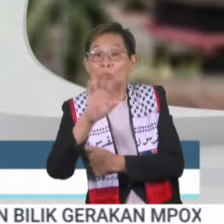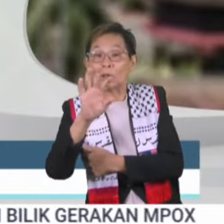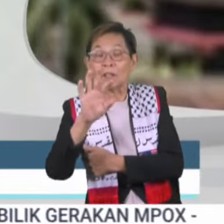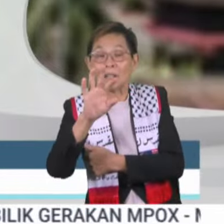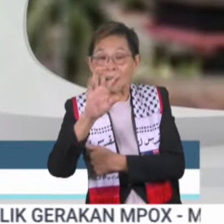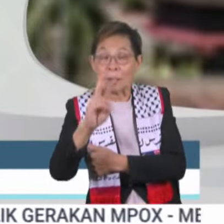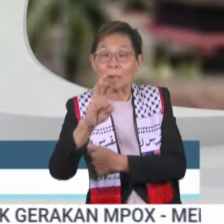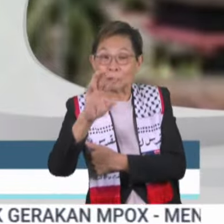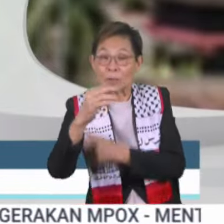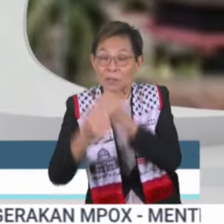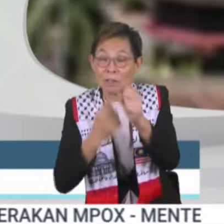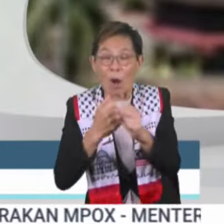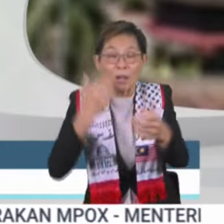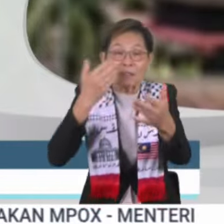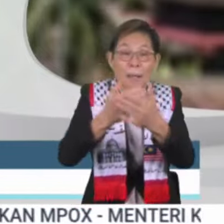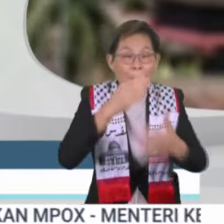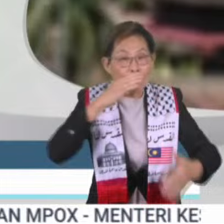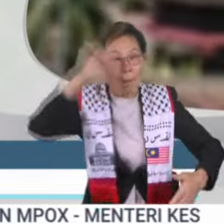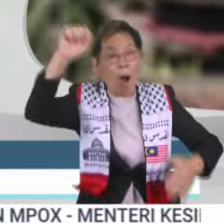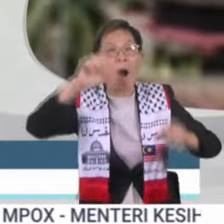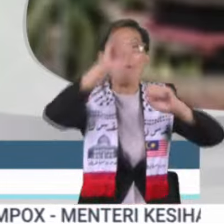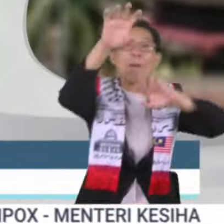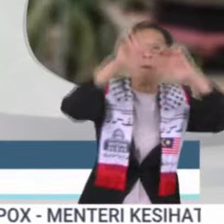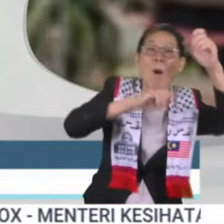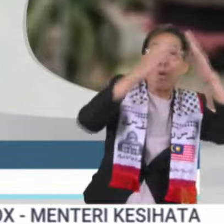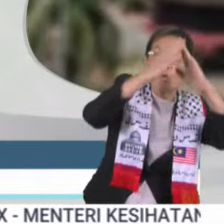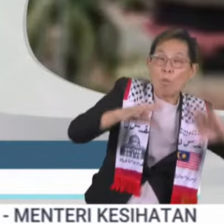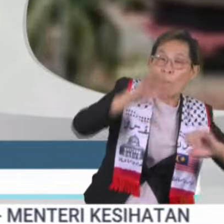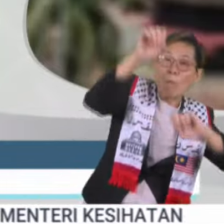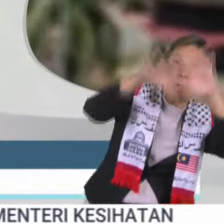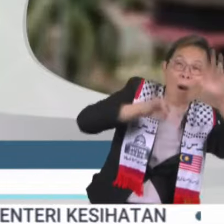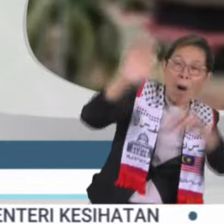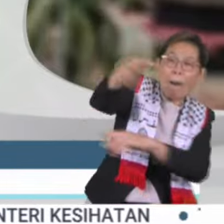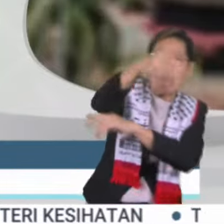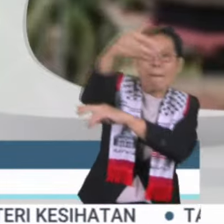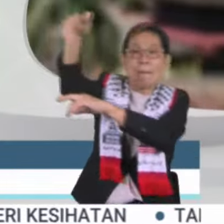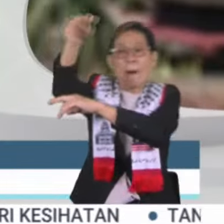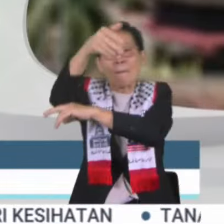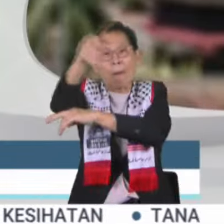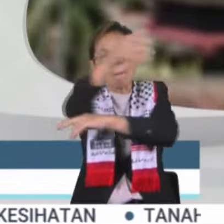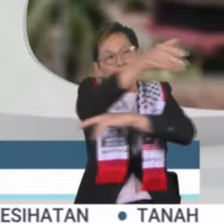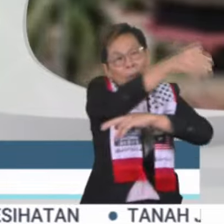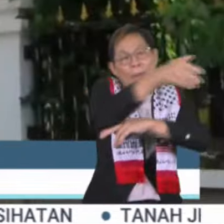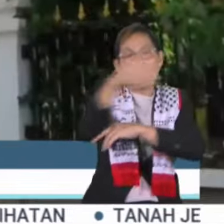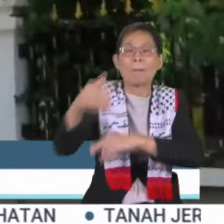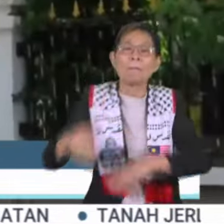kali menjelang Hari Kebangsaan, beliau akan menghias kediamannya dengan bendera Jalur Gemilang.